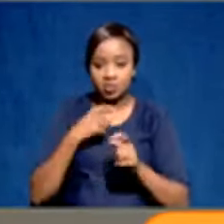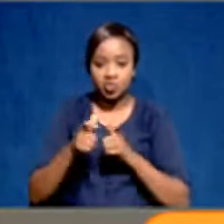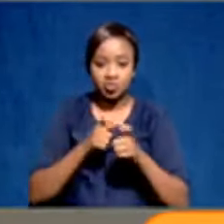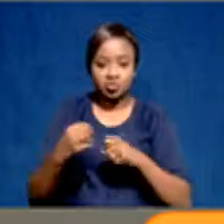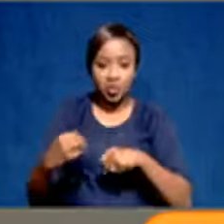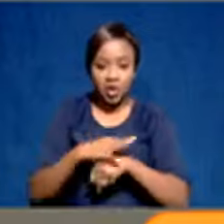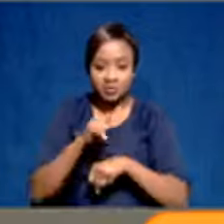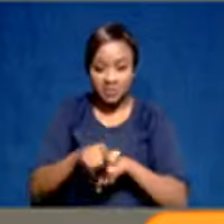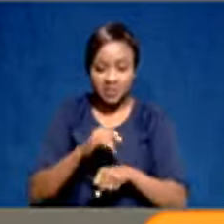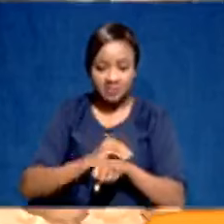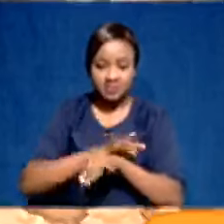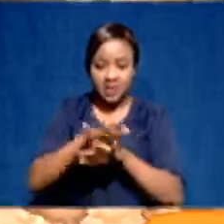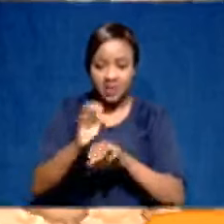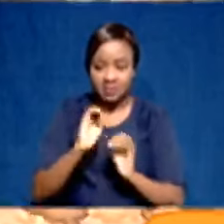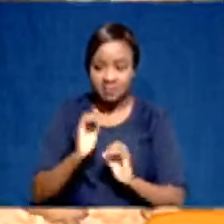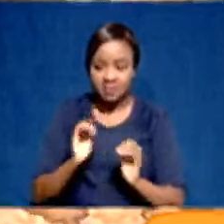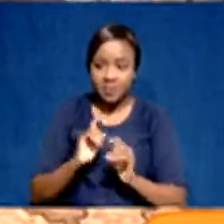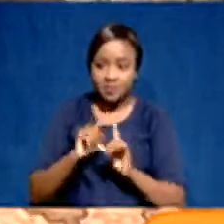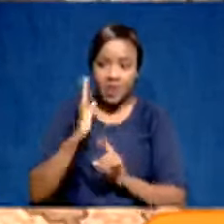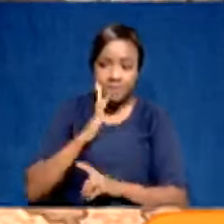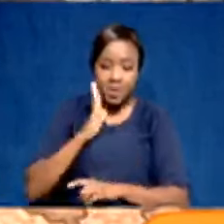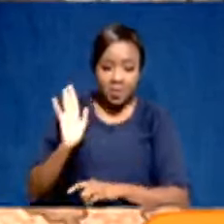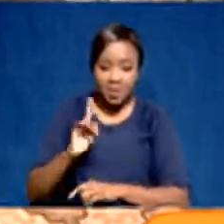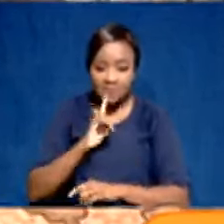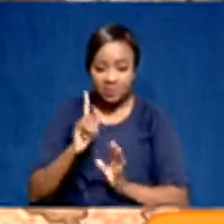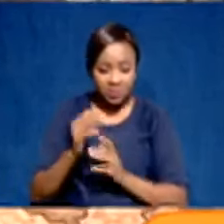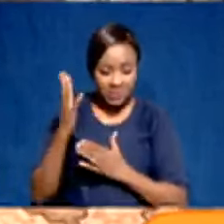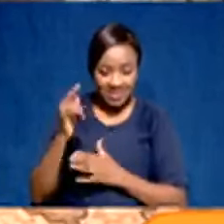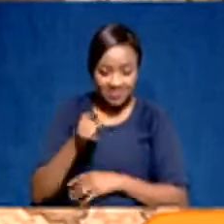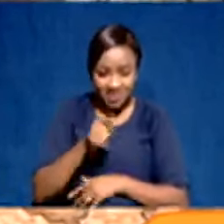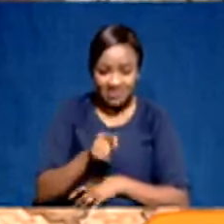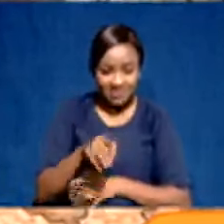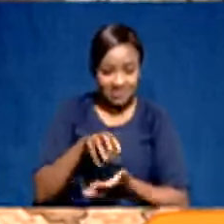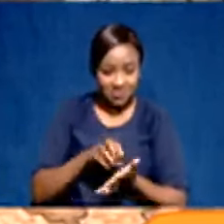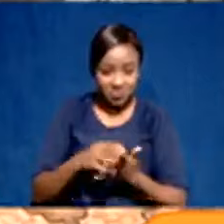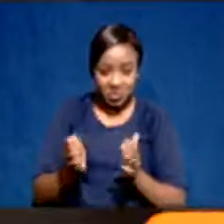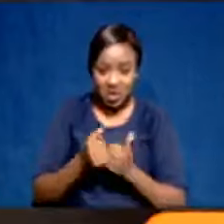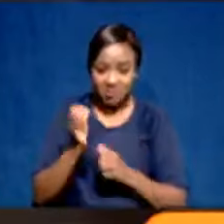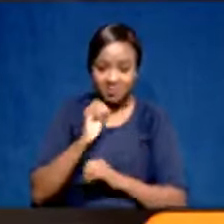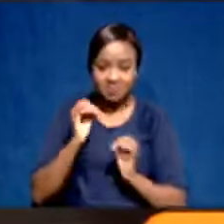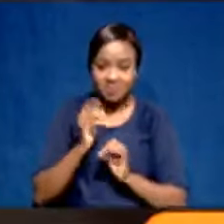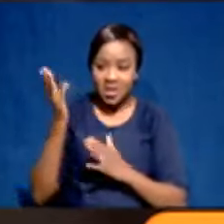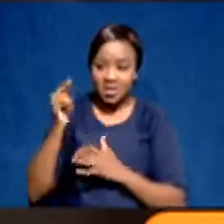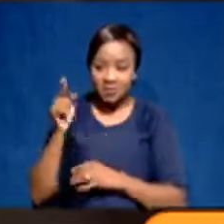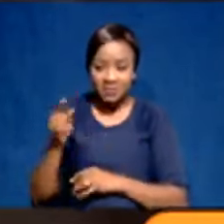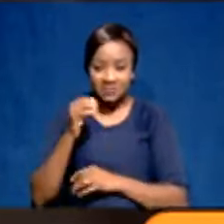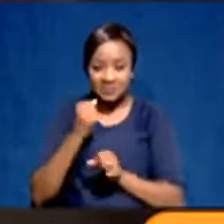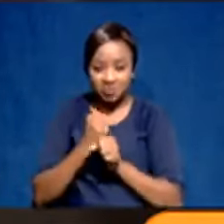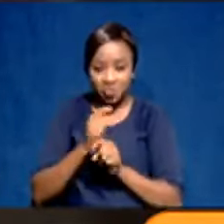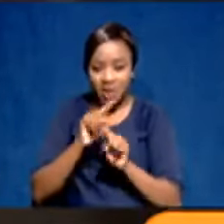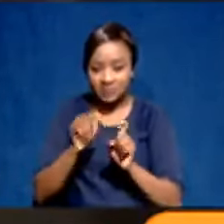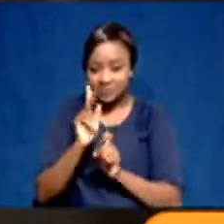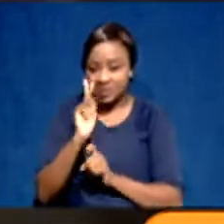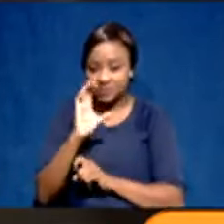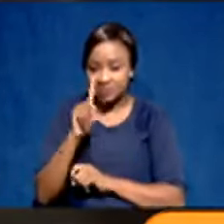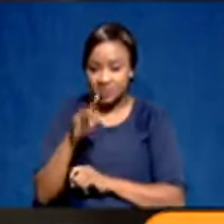kusambaa sehemu nyingine mwilini. Mamake anasema hawakutarajia kwamba Bramuel angefanya mtihani wake akiwa anaugua,